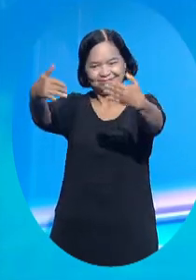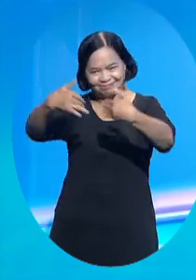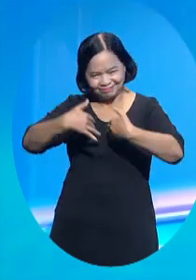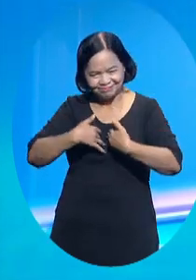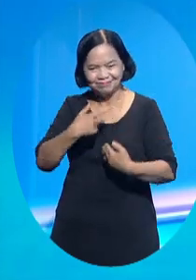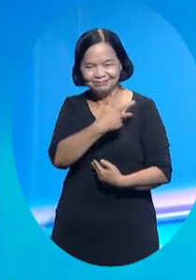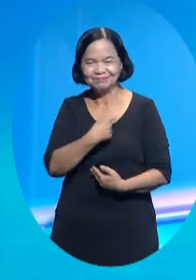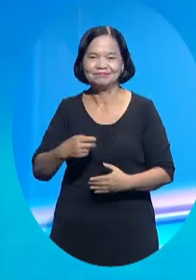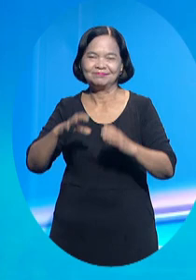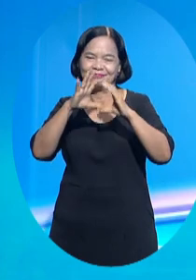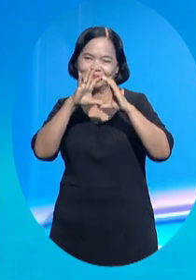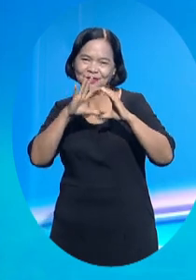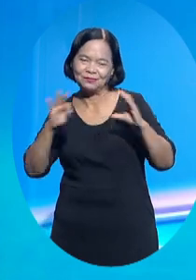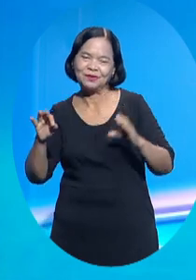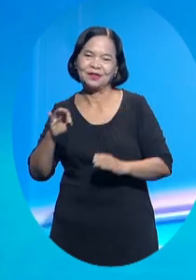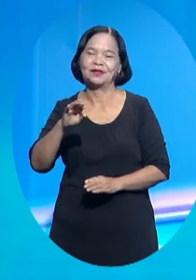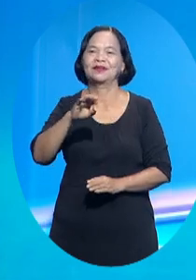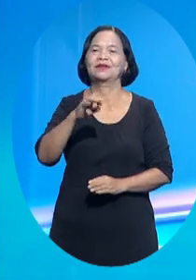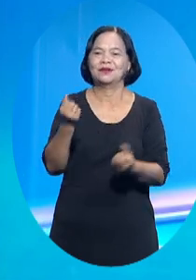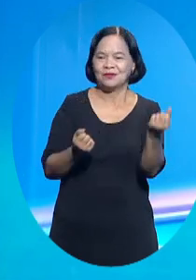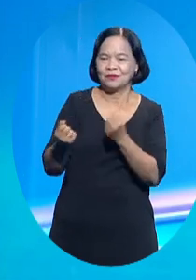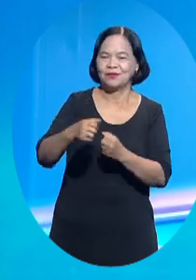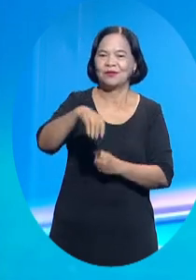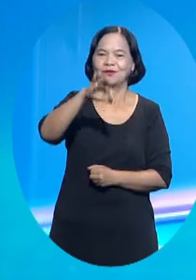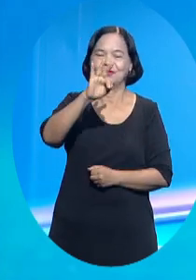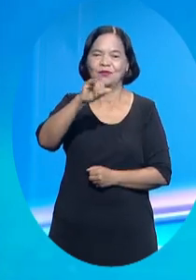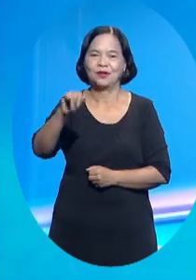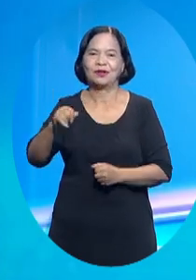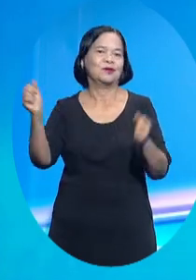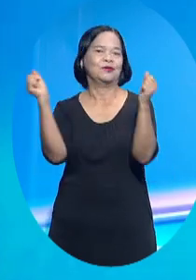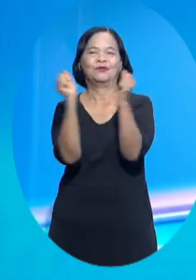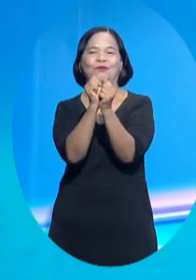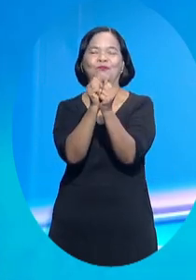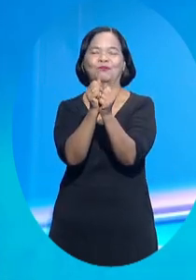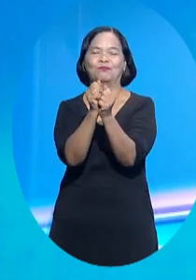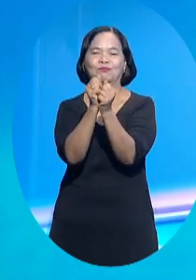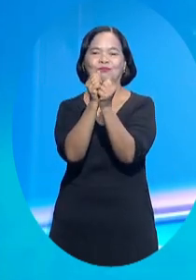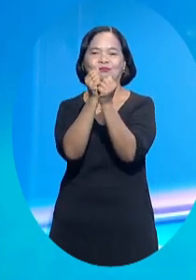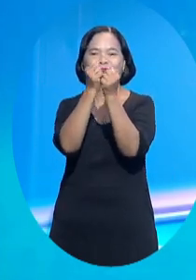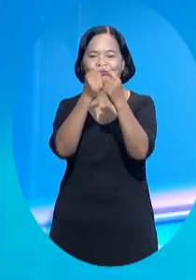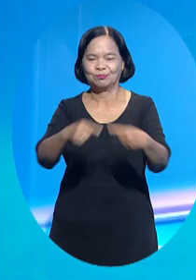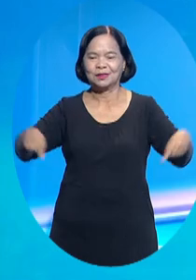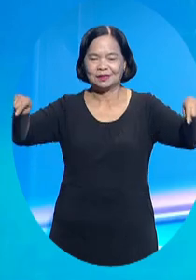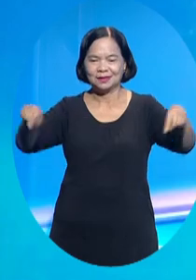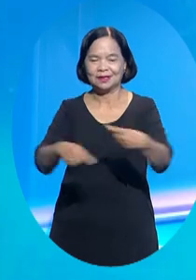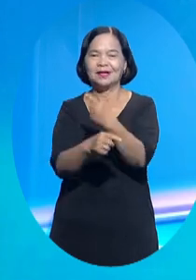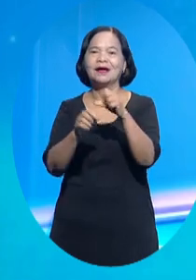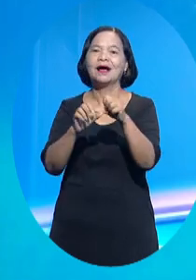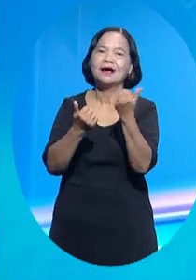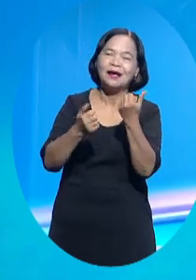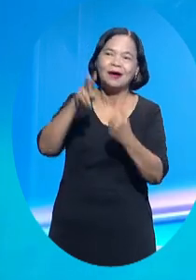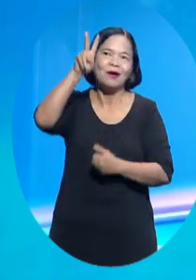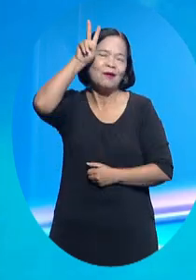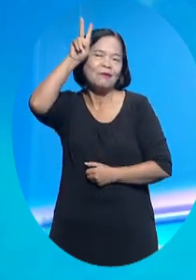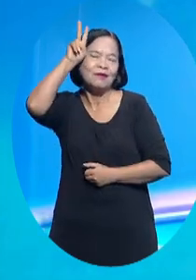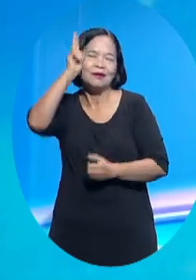giả. Công ty ô tô Toyota Việt Nam phối hợp với dàn nhạc Giao hưởng Việt Nam đã tiếp tục tổ chức đêm nhạc thứ hai tại Nhạc viện Thành phố Hồ Chí